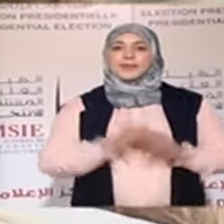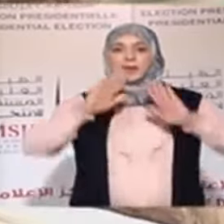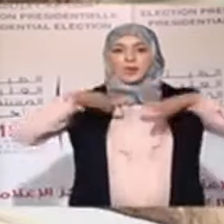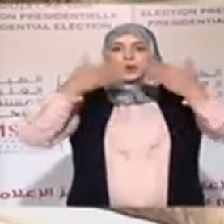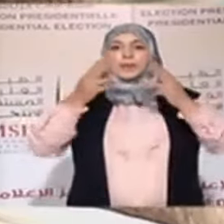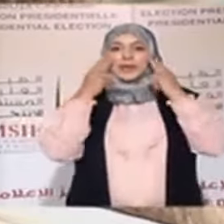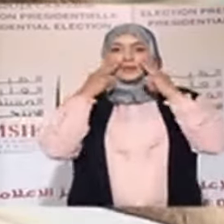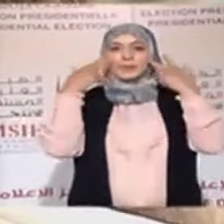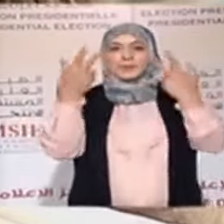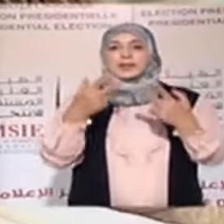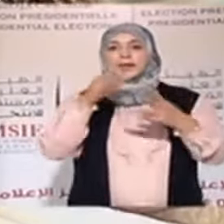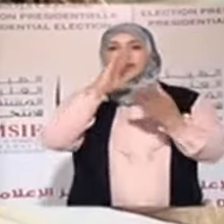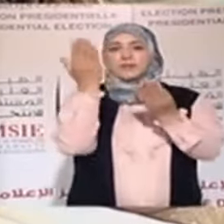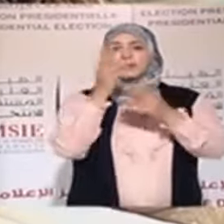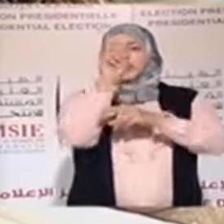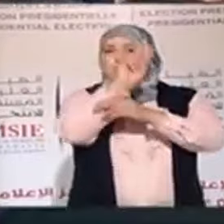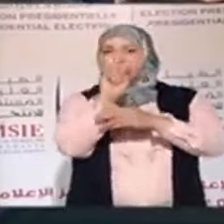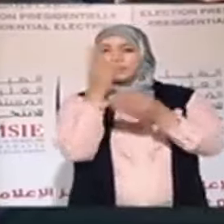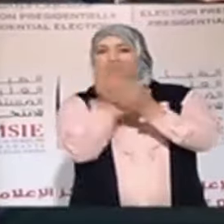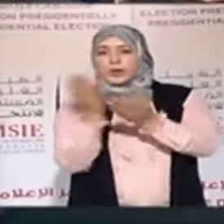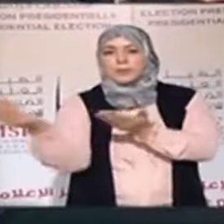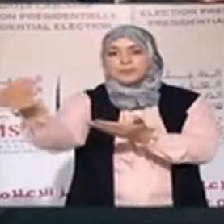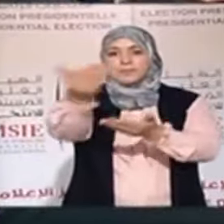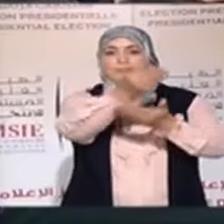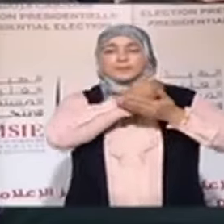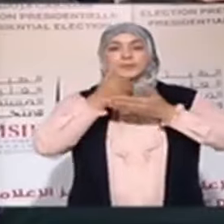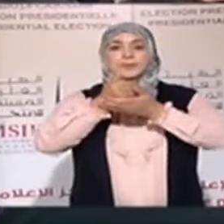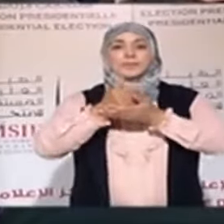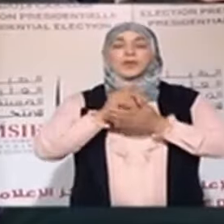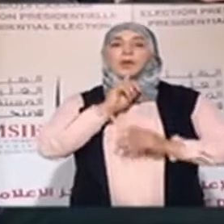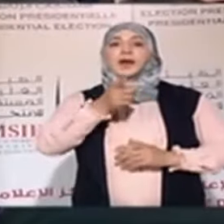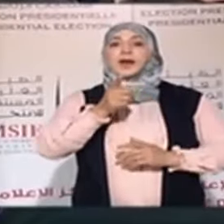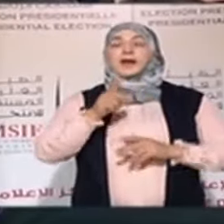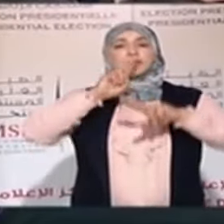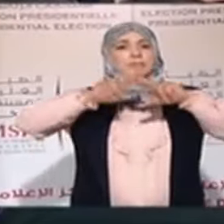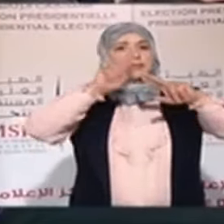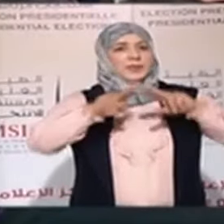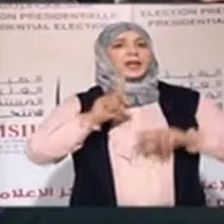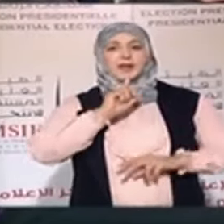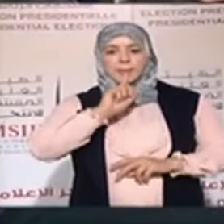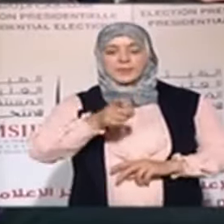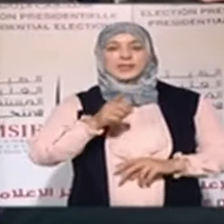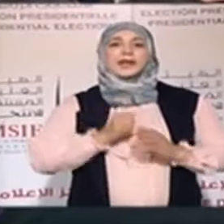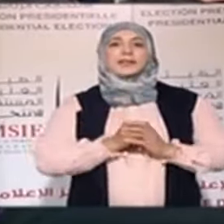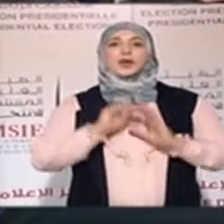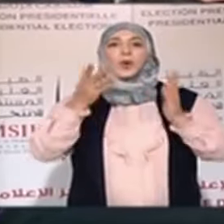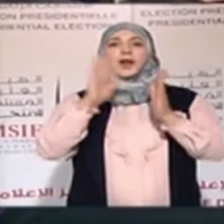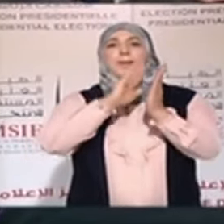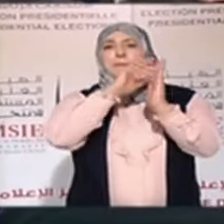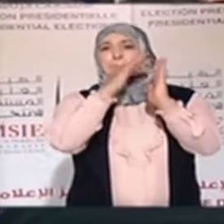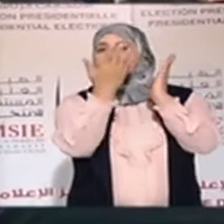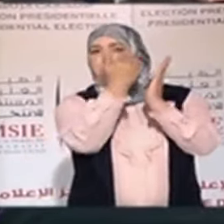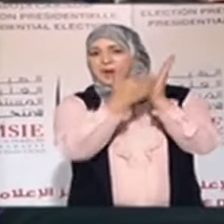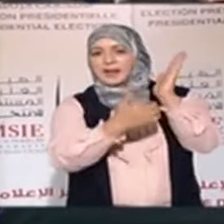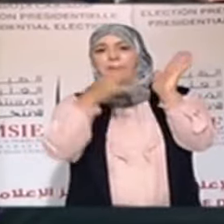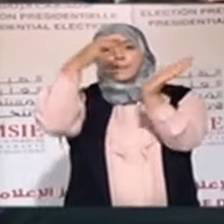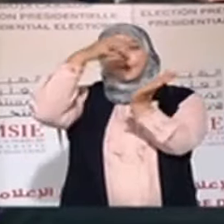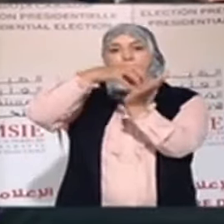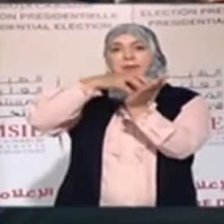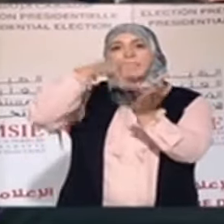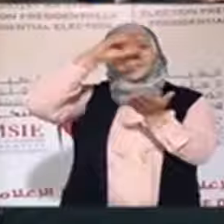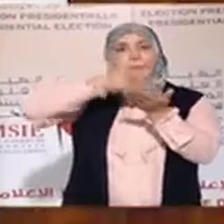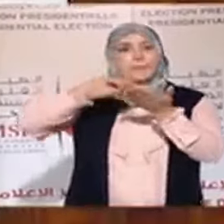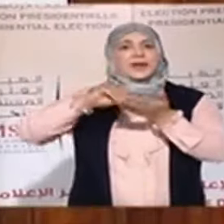وبعد الاطلاع على محاضر مراكز الجمع والقرارات التصحيحية الصادرة عنها، وعلى محضر المكتب المركزي